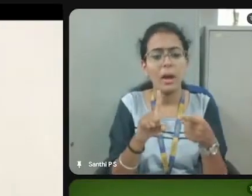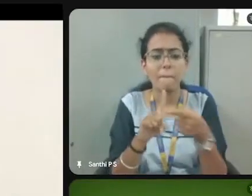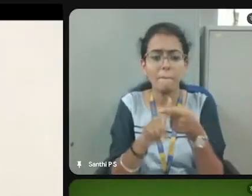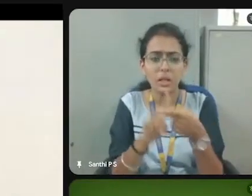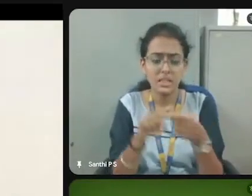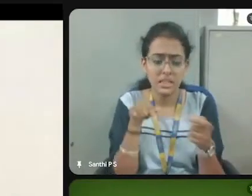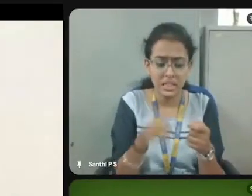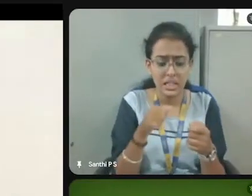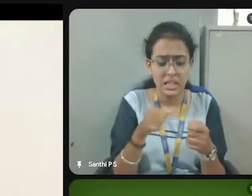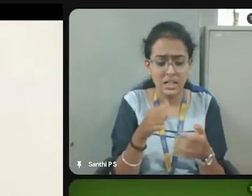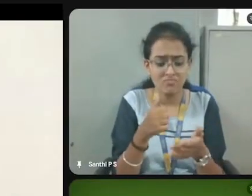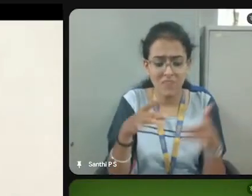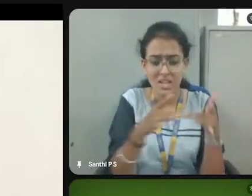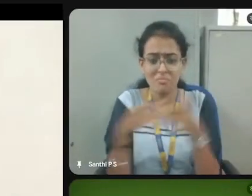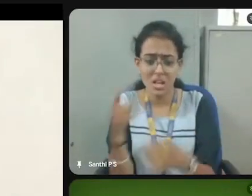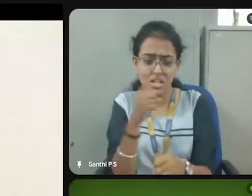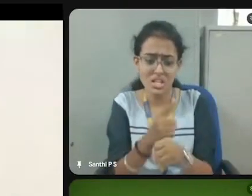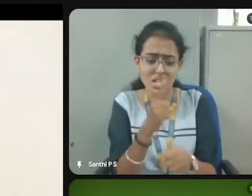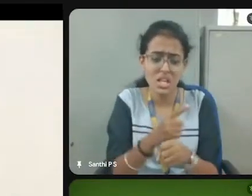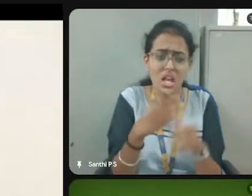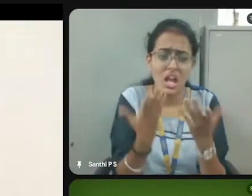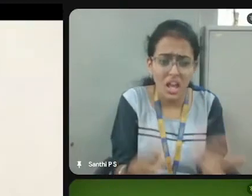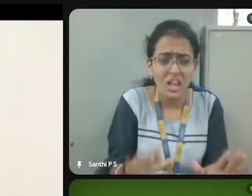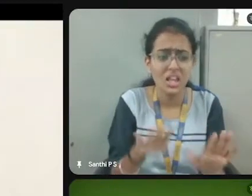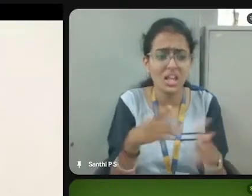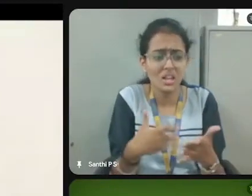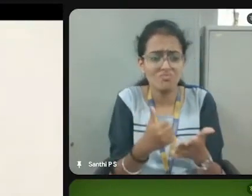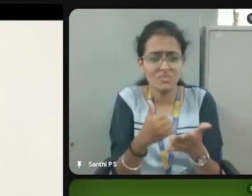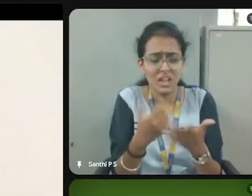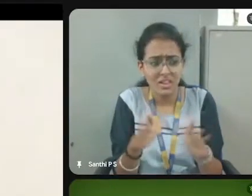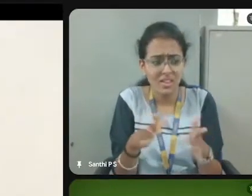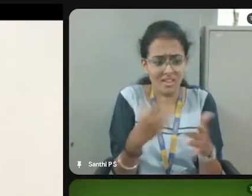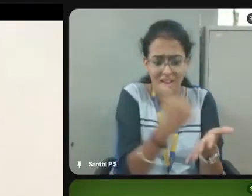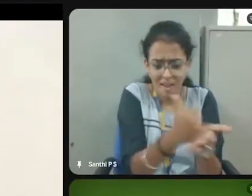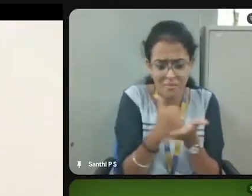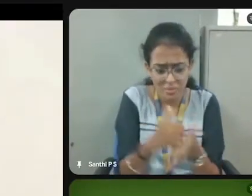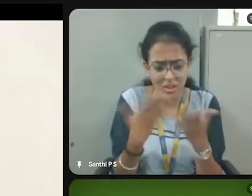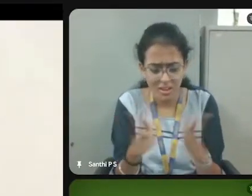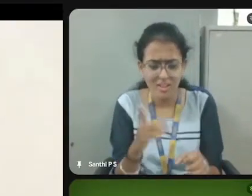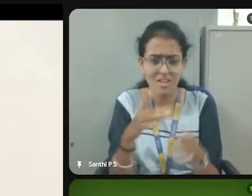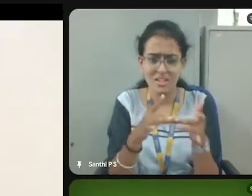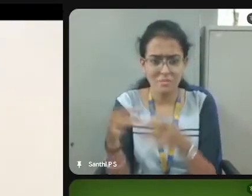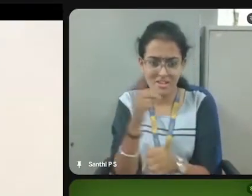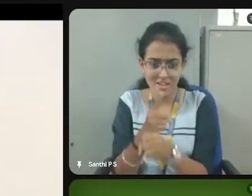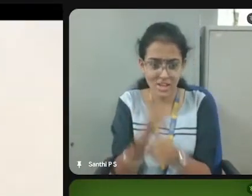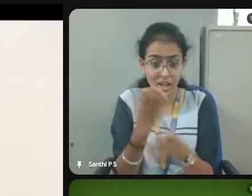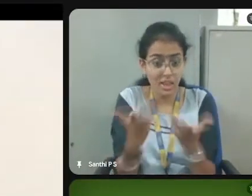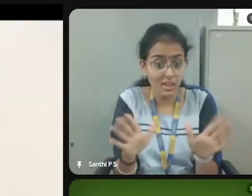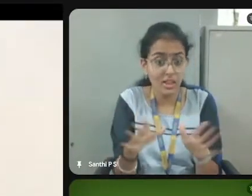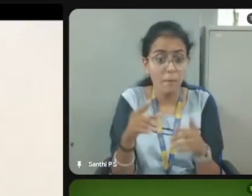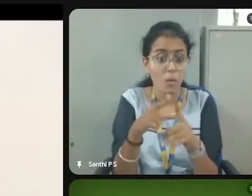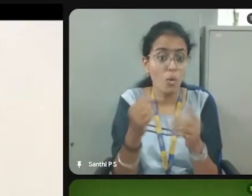ഈ കുട്ടികൾക്ക് പഠിത്തത്തിൽ എന്താണോ ബുദ്ധിമുട്ടുള്ളത്, സ്പെഷ്യൽ എഡ്യൂക്കേറ്ററിന് എന്തെല്ലാം ചെയ്യാൻ സാധിക്കുമെന്ന് നമുക്ക് മാം ഓൾറെഡി വിശദീകരിച്ചു